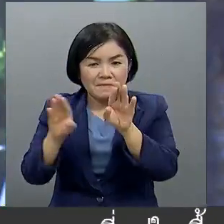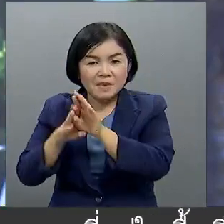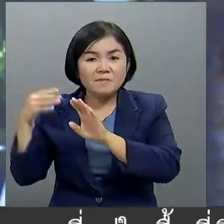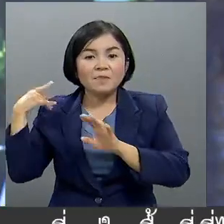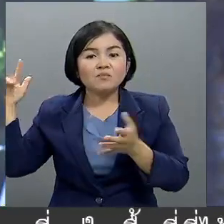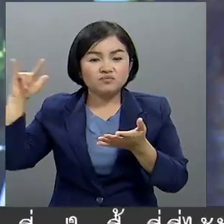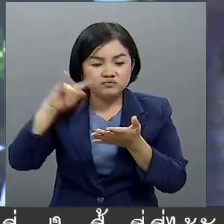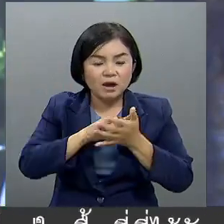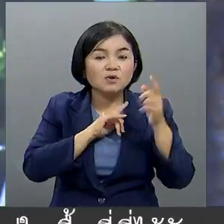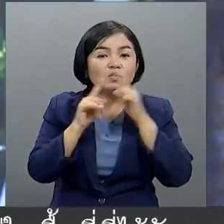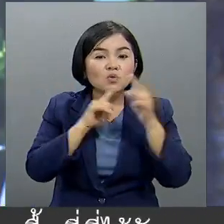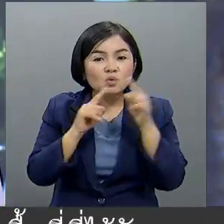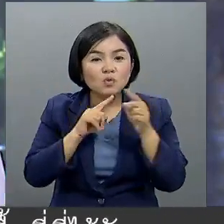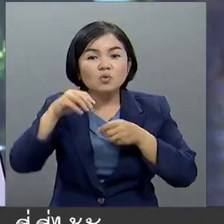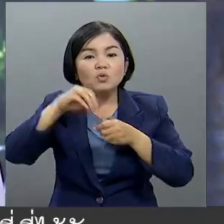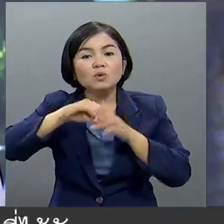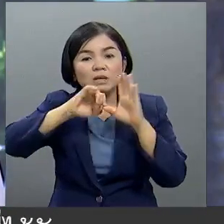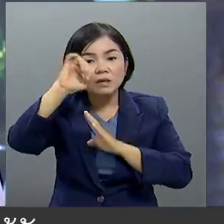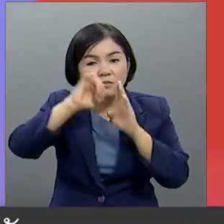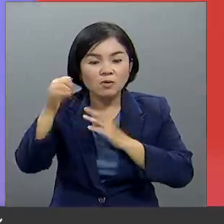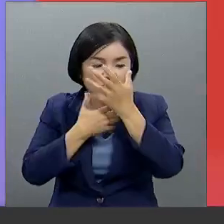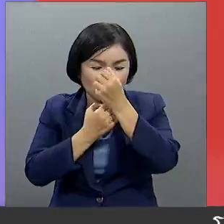รางกันอยู่ว่าบรรยากาศเริ่มกลับมาคึกคักกันแล้ว